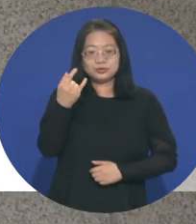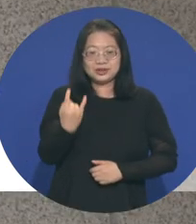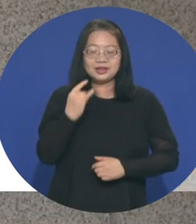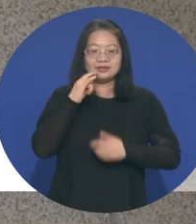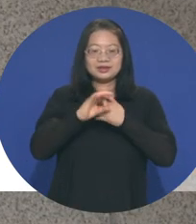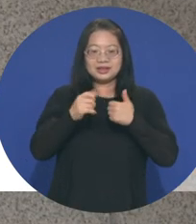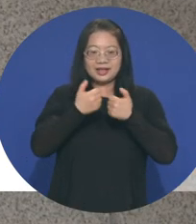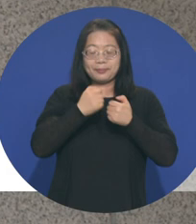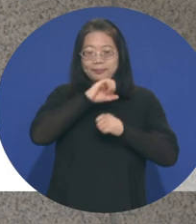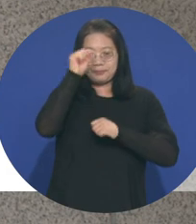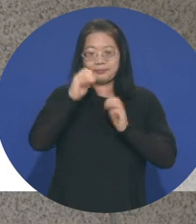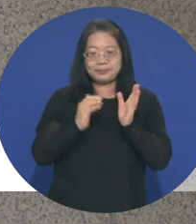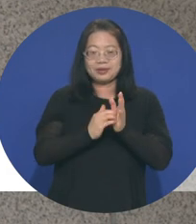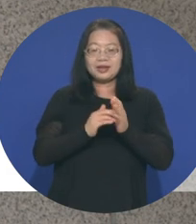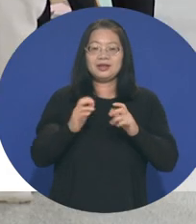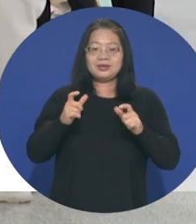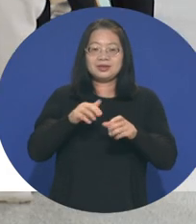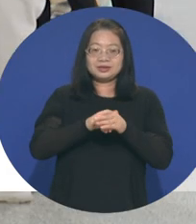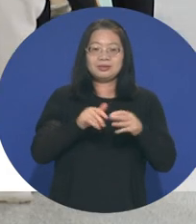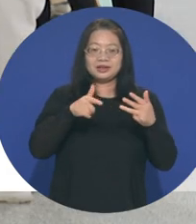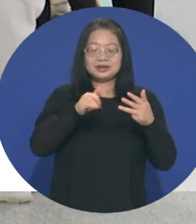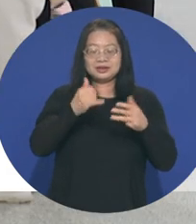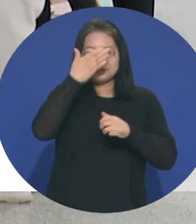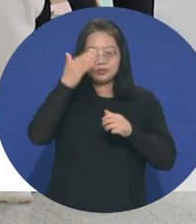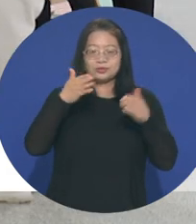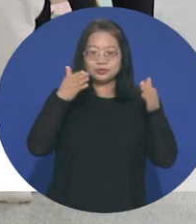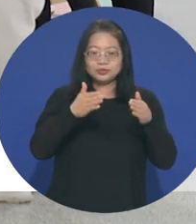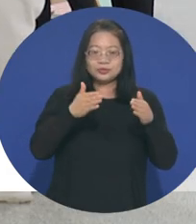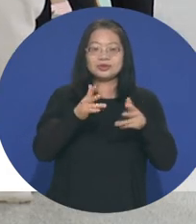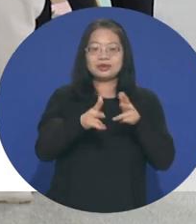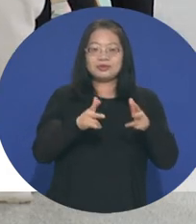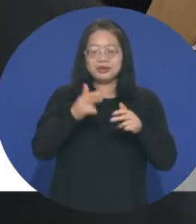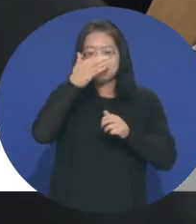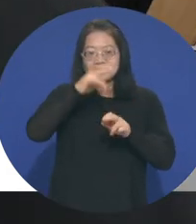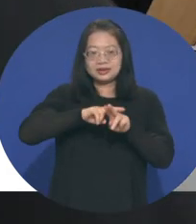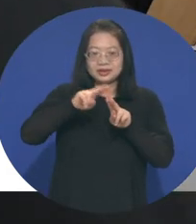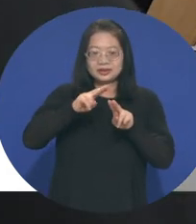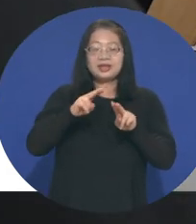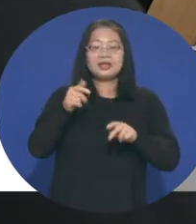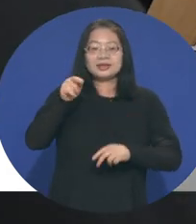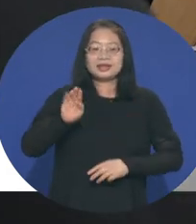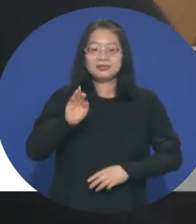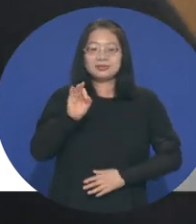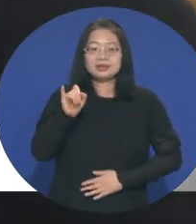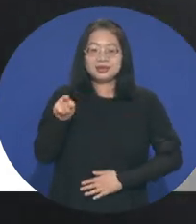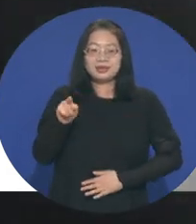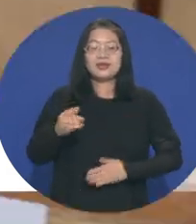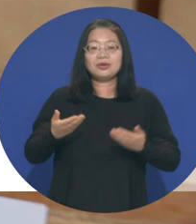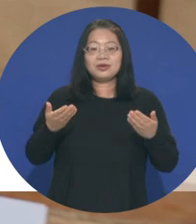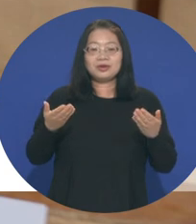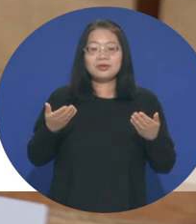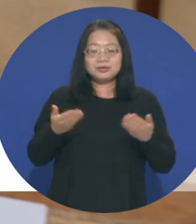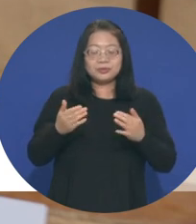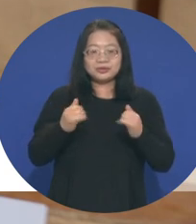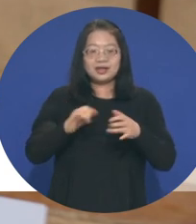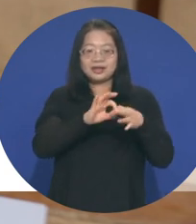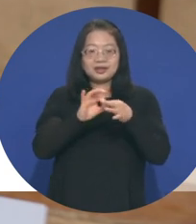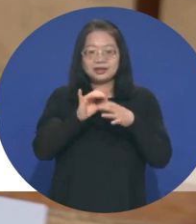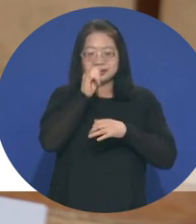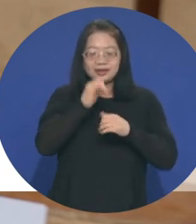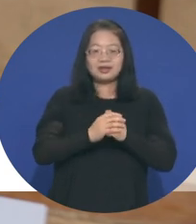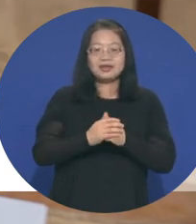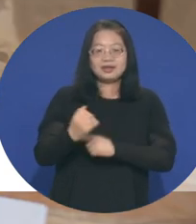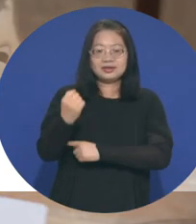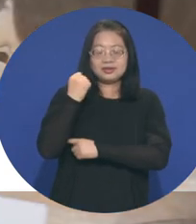통과했습니다 이에 따라 민선 8기 청년 주요 역점 사업인 청년 사다리와 청년 개비와 청년 노동자 통장 청년